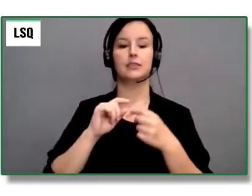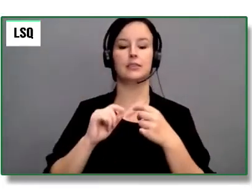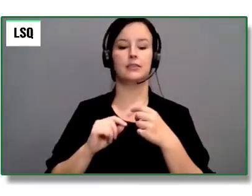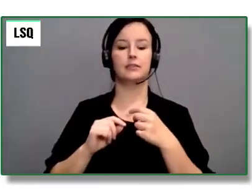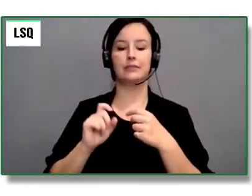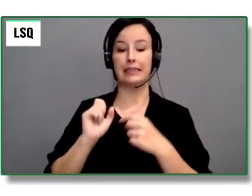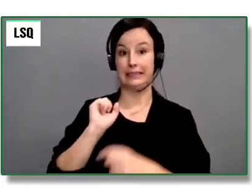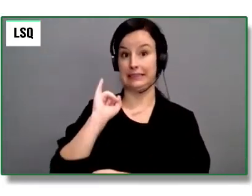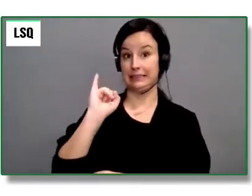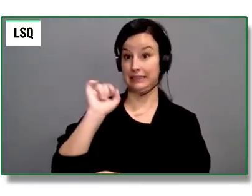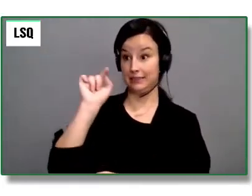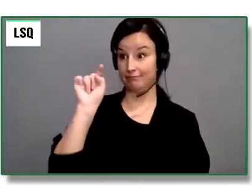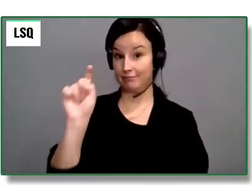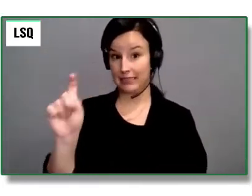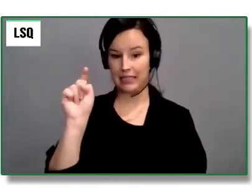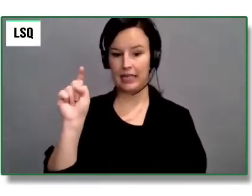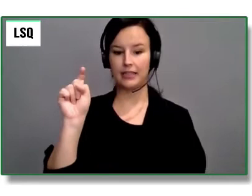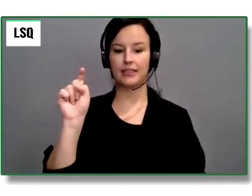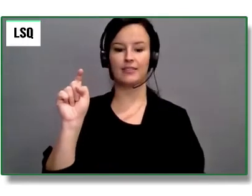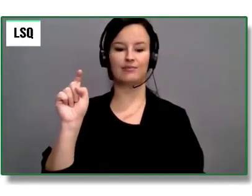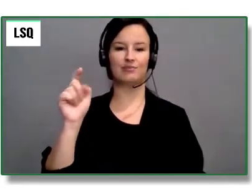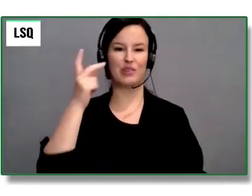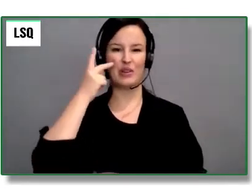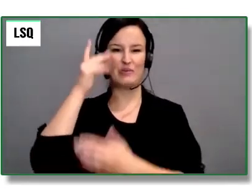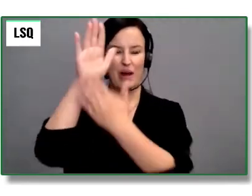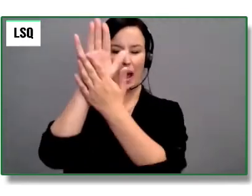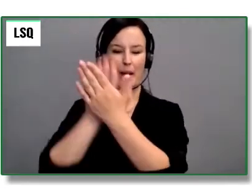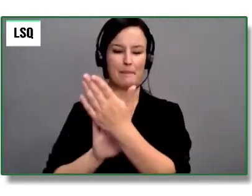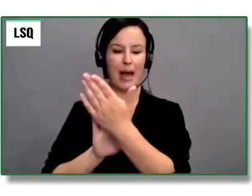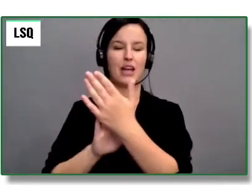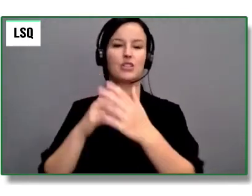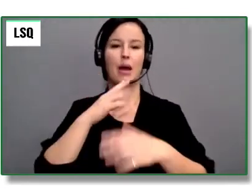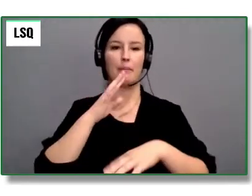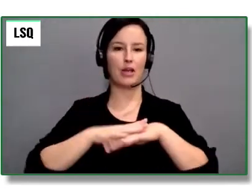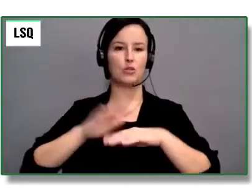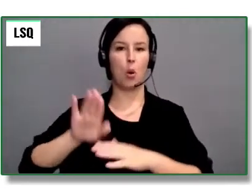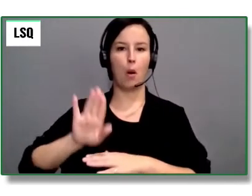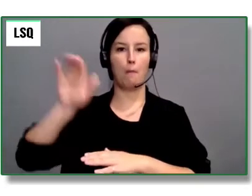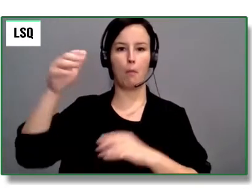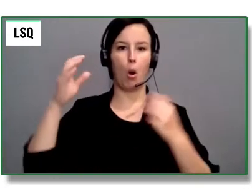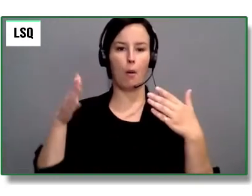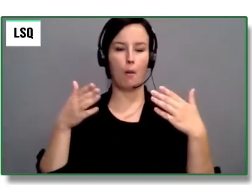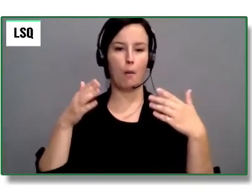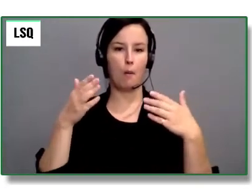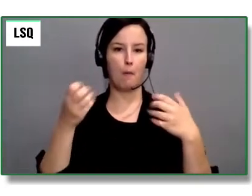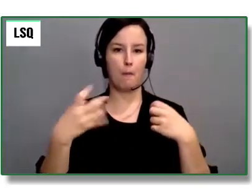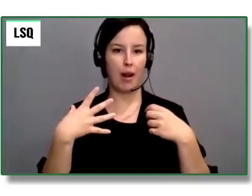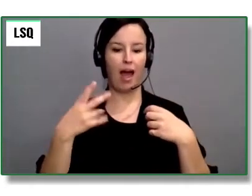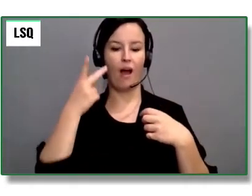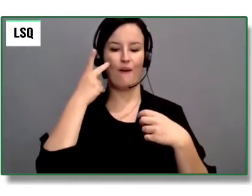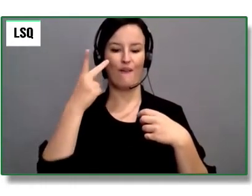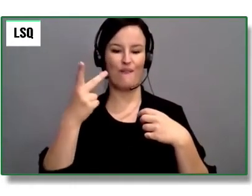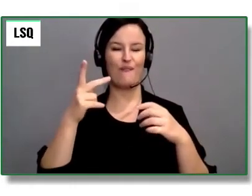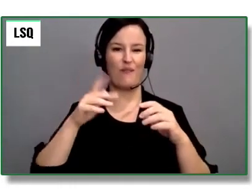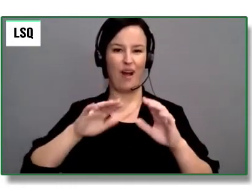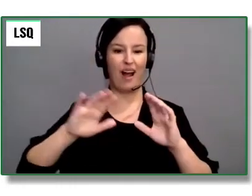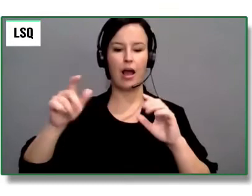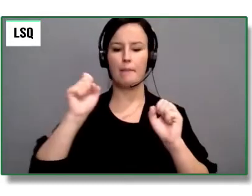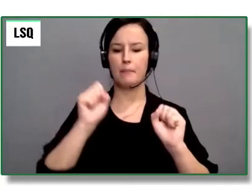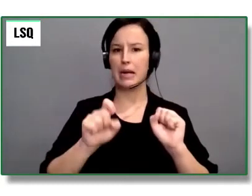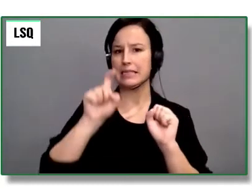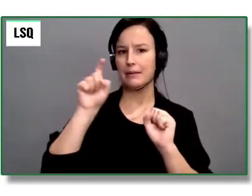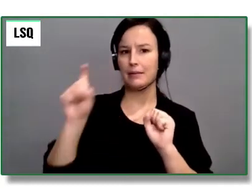Donc, si je clique dessus, ça fait apparaître une page qui dit Mont Blanc. Ça montre quelqu'un qui fait une randonnée sur une face de glace. Et je peux cliquer sur